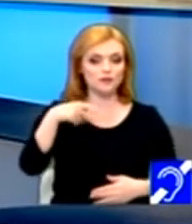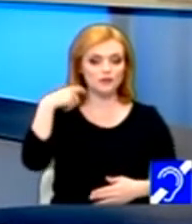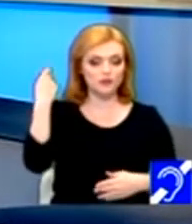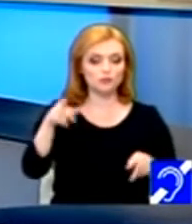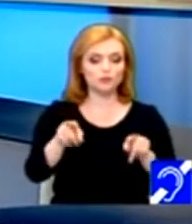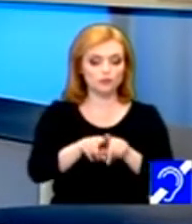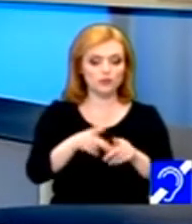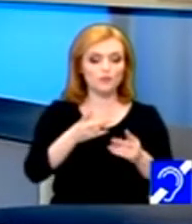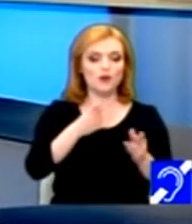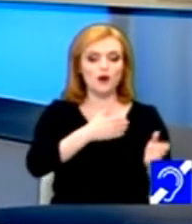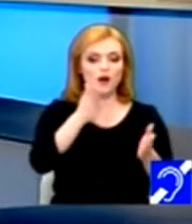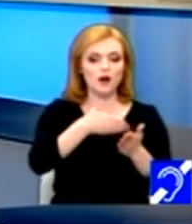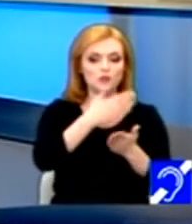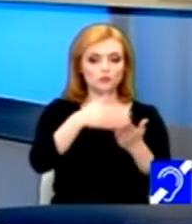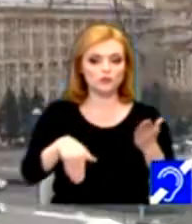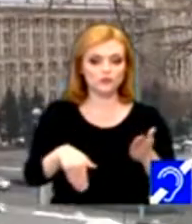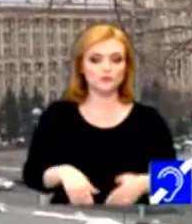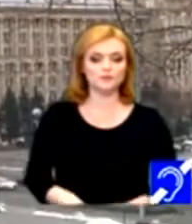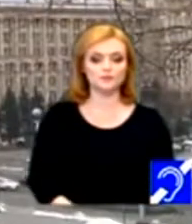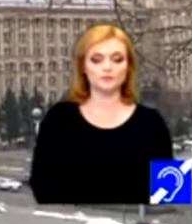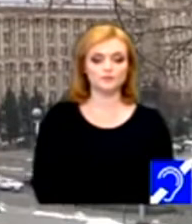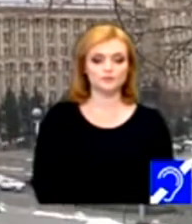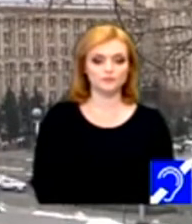de închisoare ar trebui anulată.